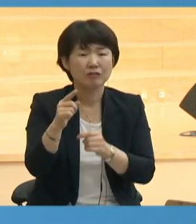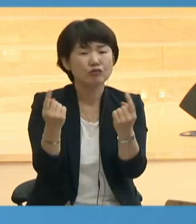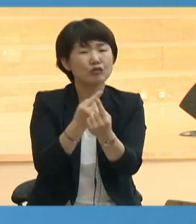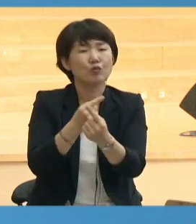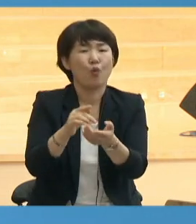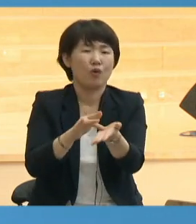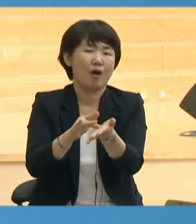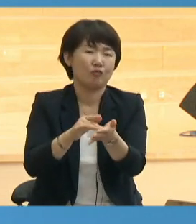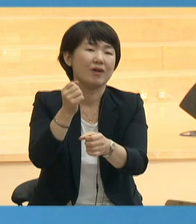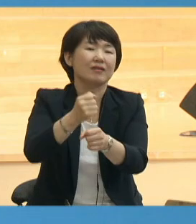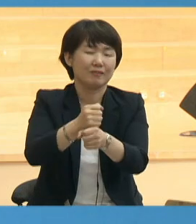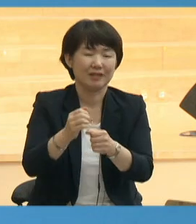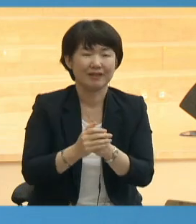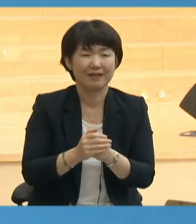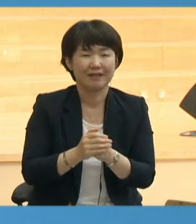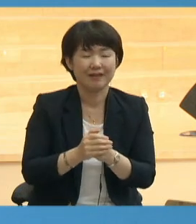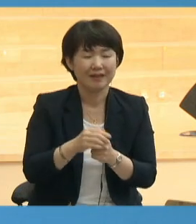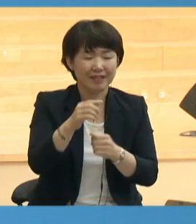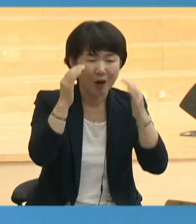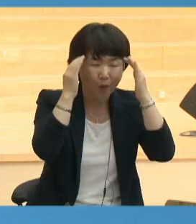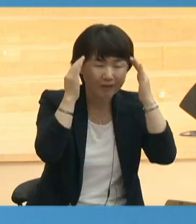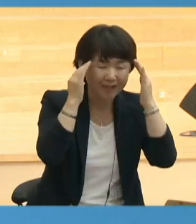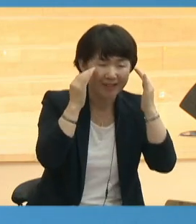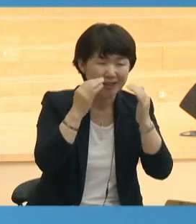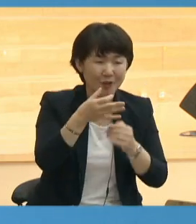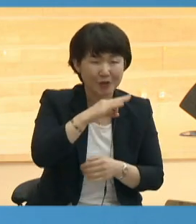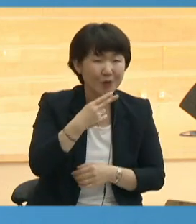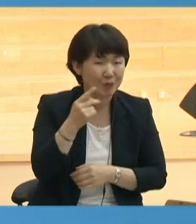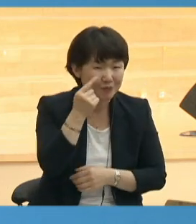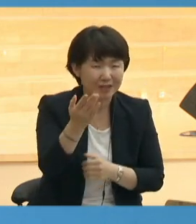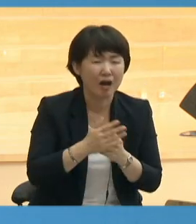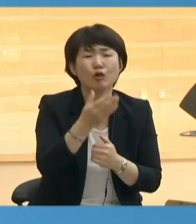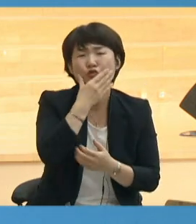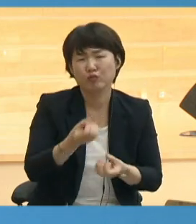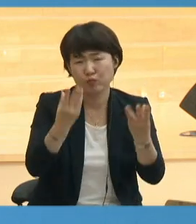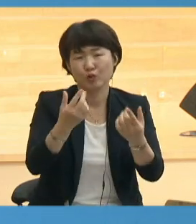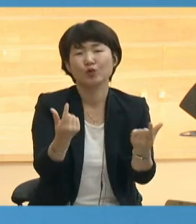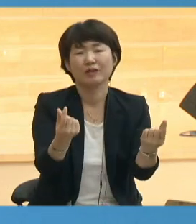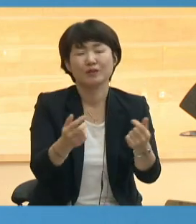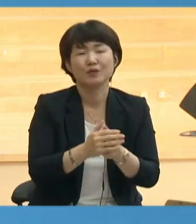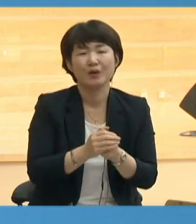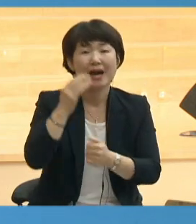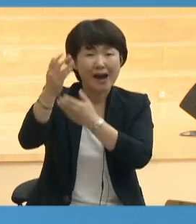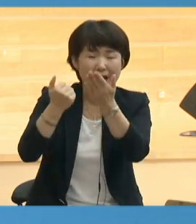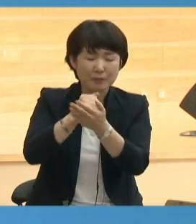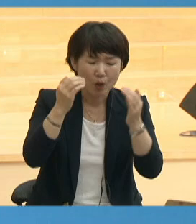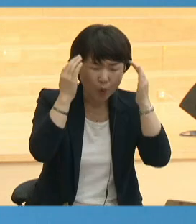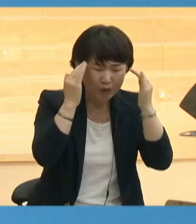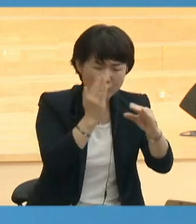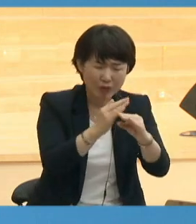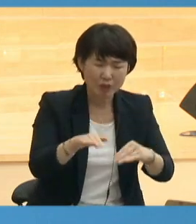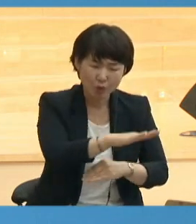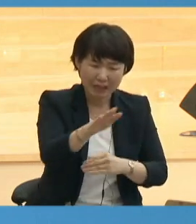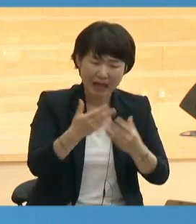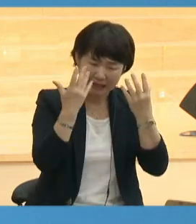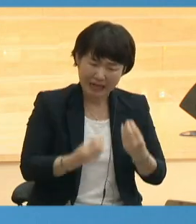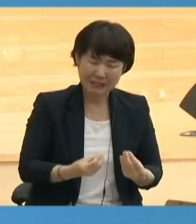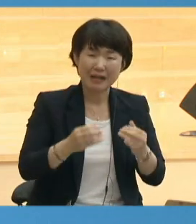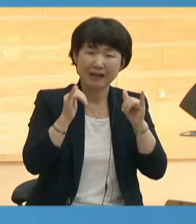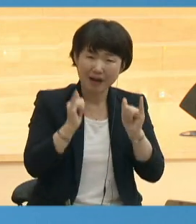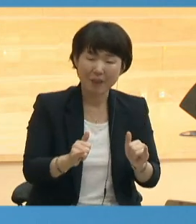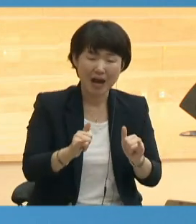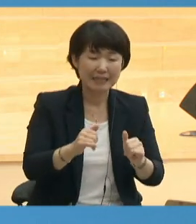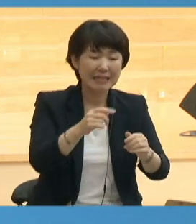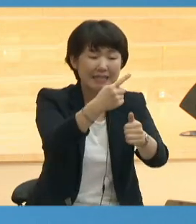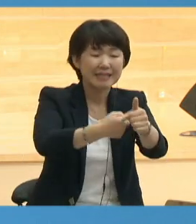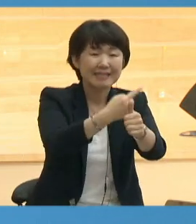없나요 축복이 줘 하나님은 권한 가운데 있는 우리가 낙심 할까봐 자연 원리